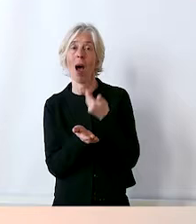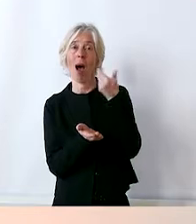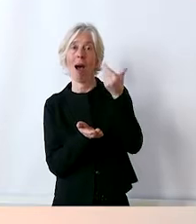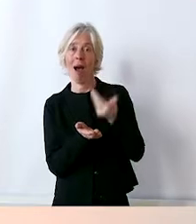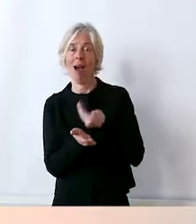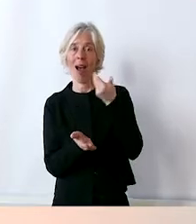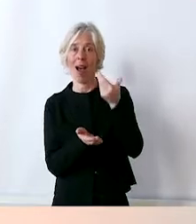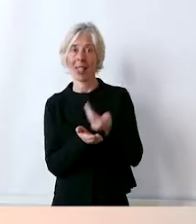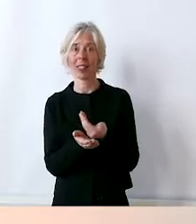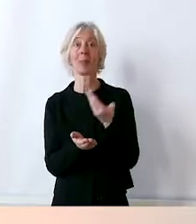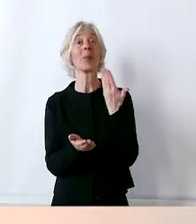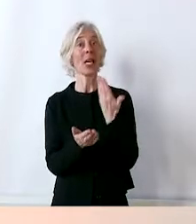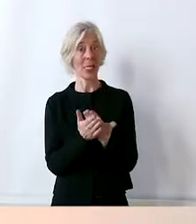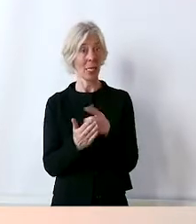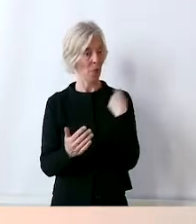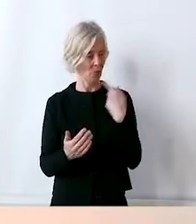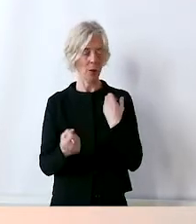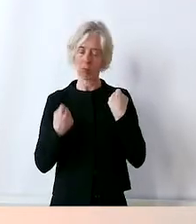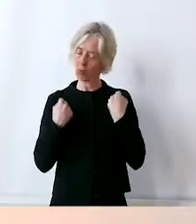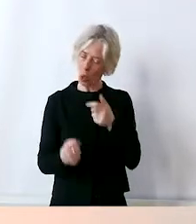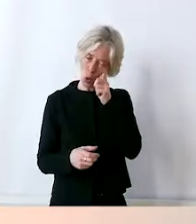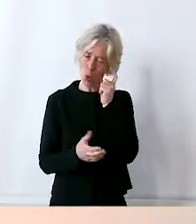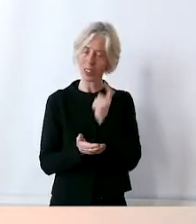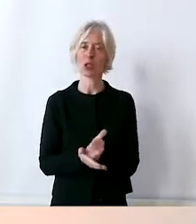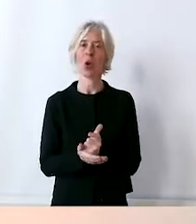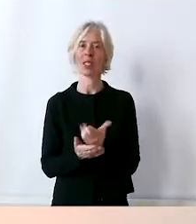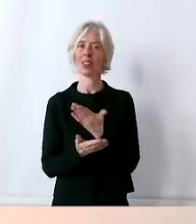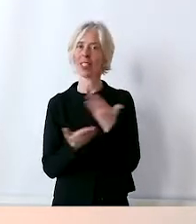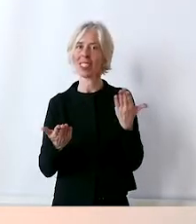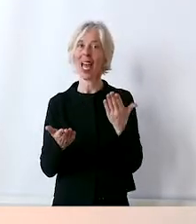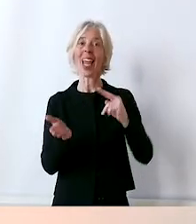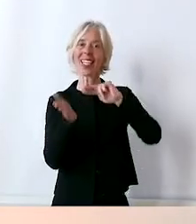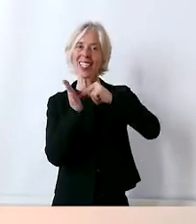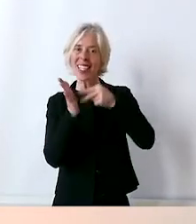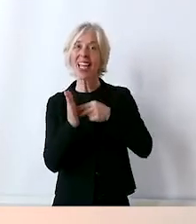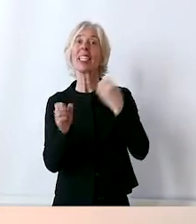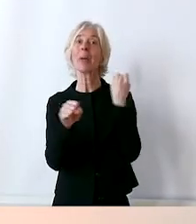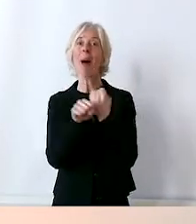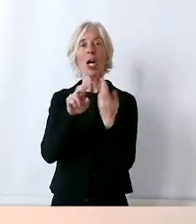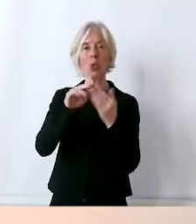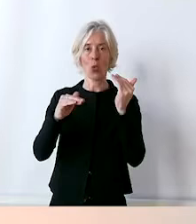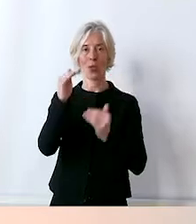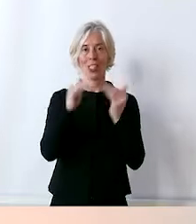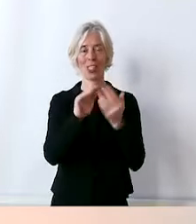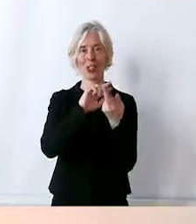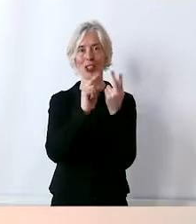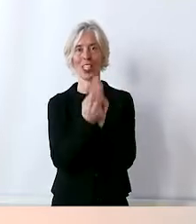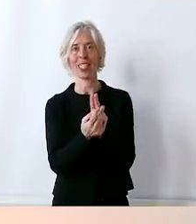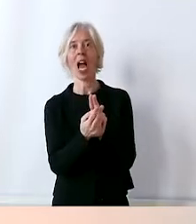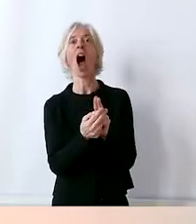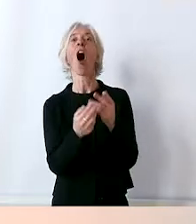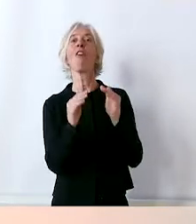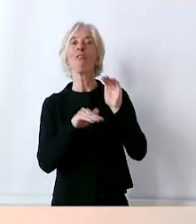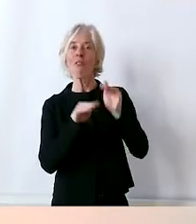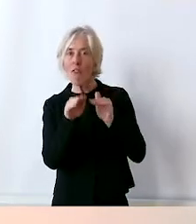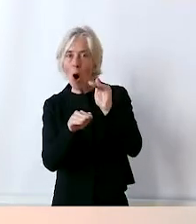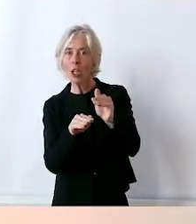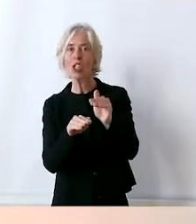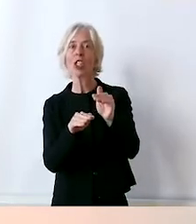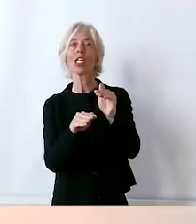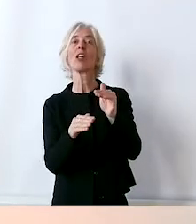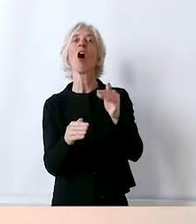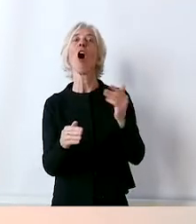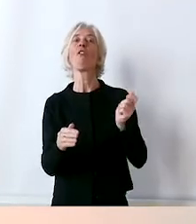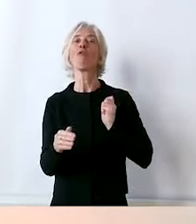Überzeugung, Technologien können den Unterschied machen, um Fortschritt und Wohlstand im Einklang mit einer ressourcen-